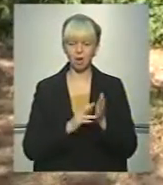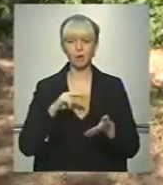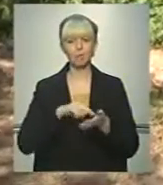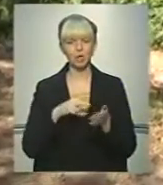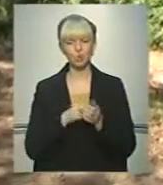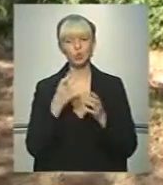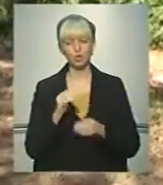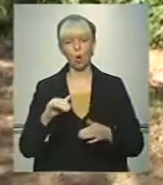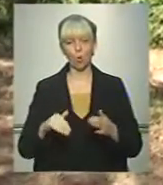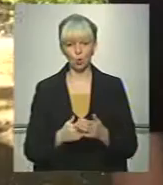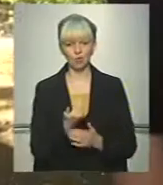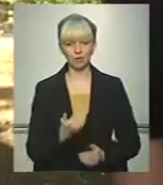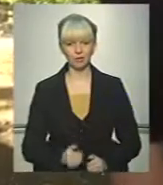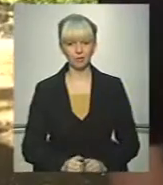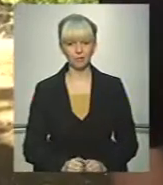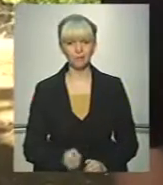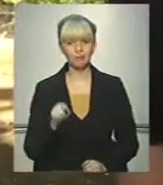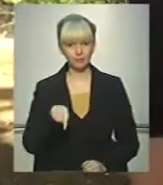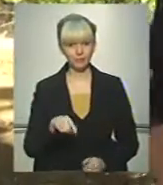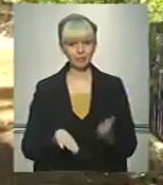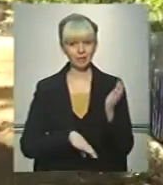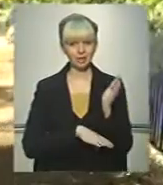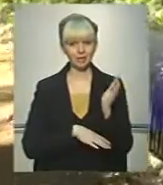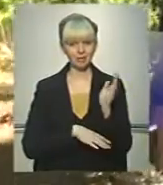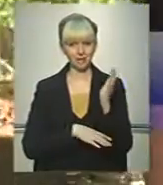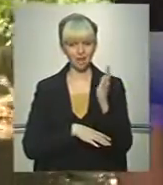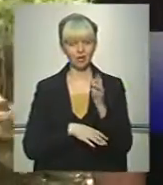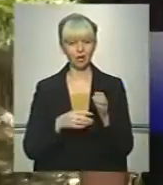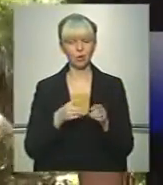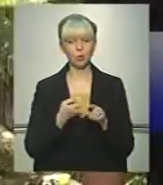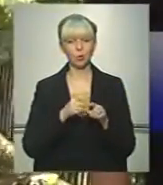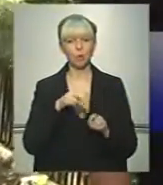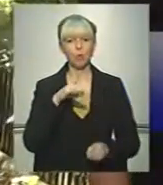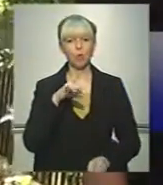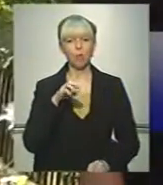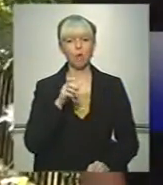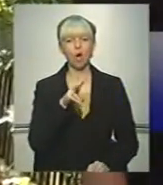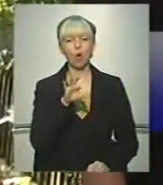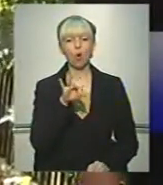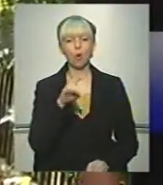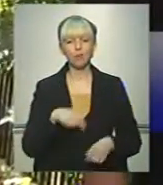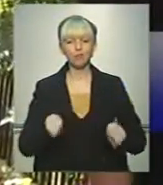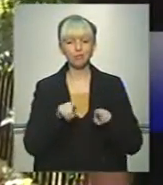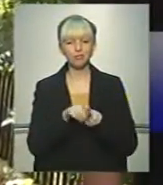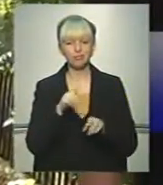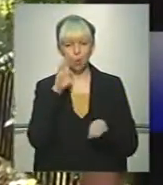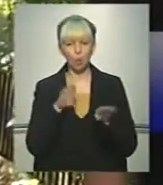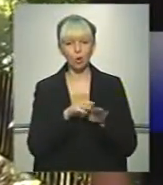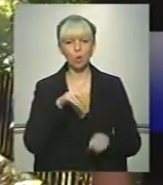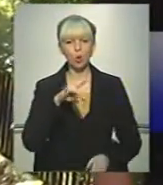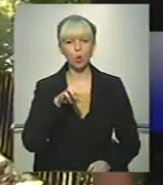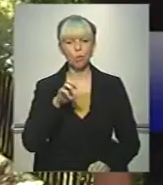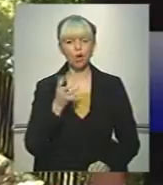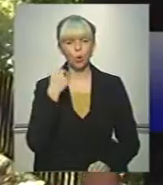ще й оновити. Оце дерево, тут пробка, кора така, як пробка. Але коли тут був